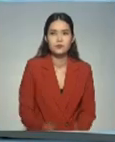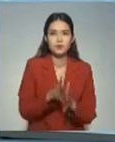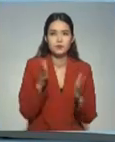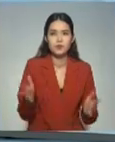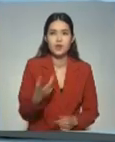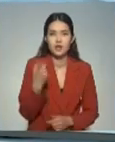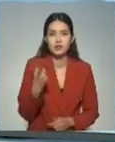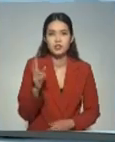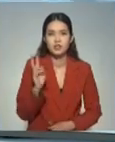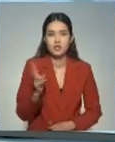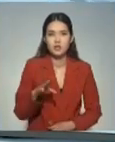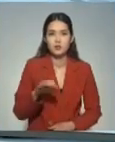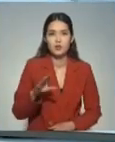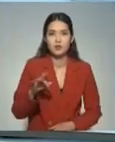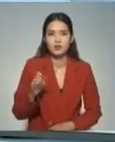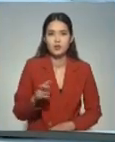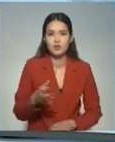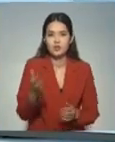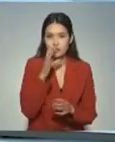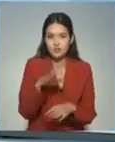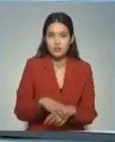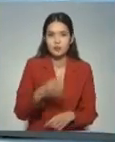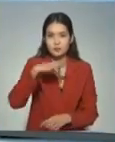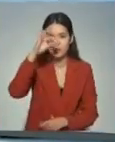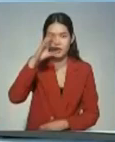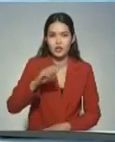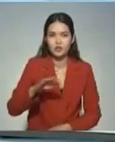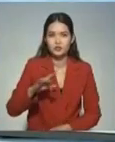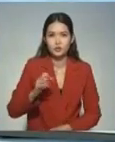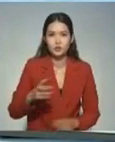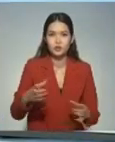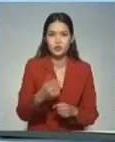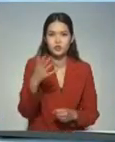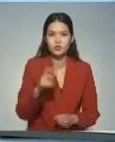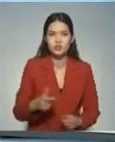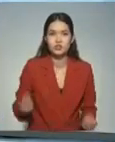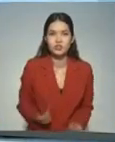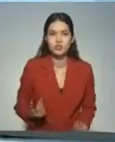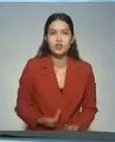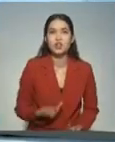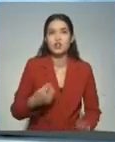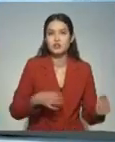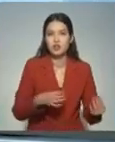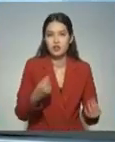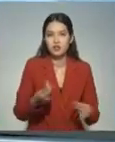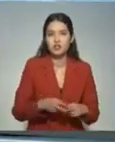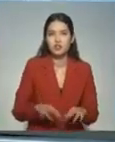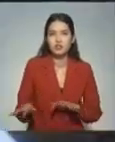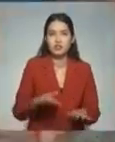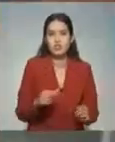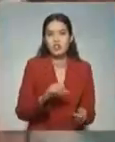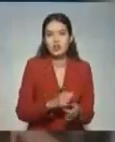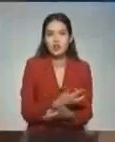Более 1 килограмма мефедрона изъяли полицейские от Урал. Задержаны 5 жителей Тараза, которые торговали синтетическими